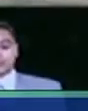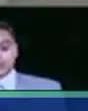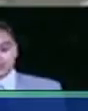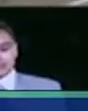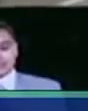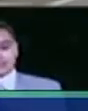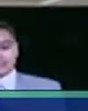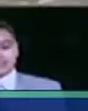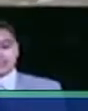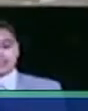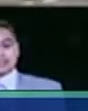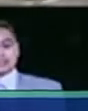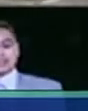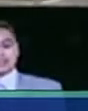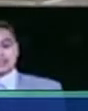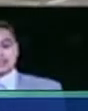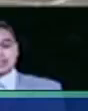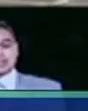بساعد رساله.